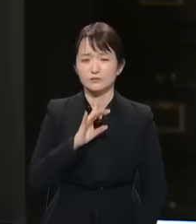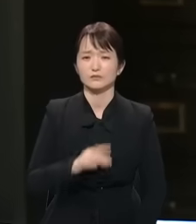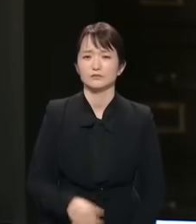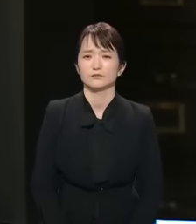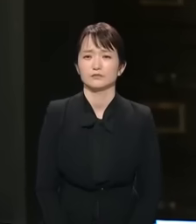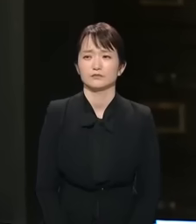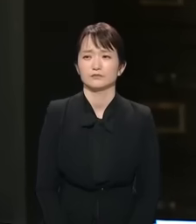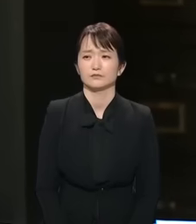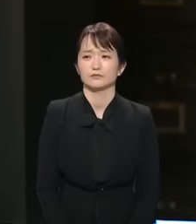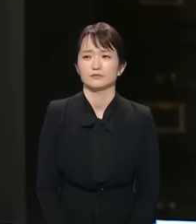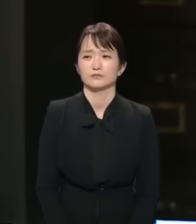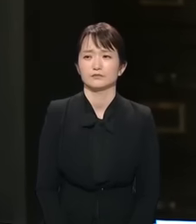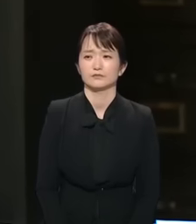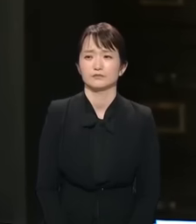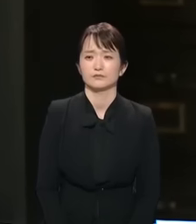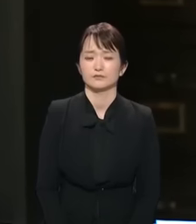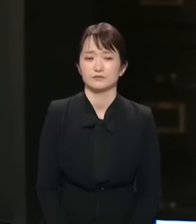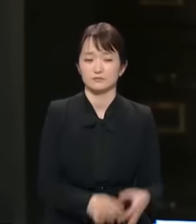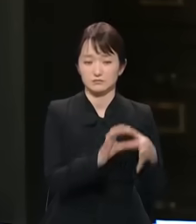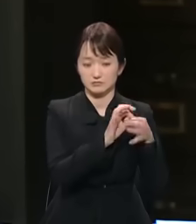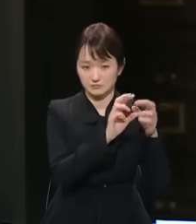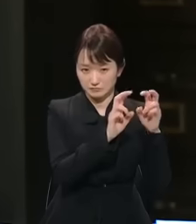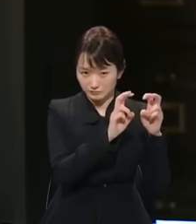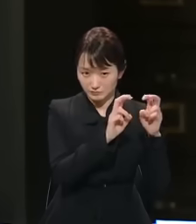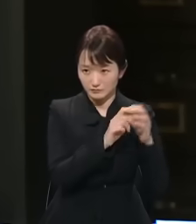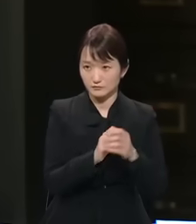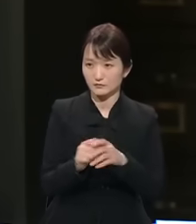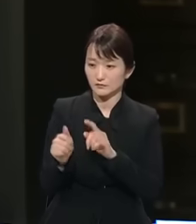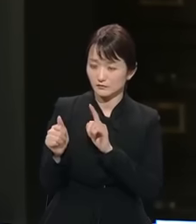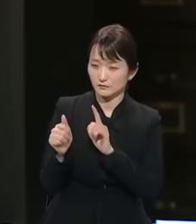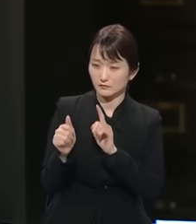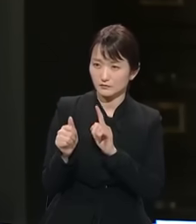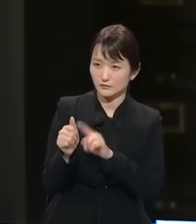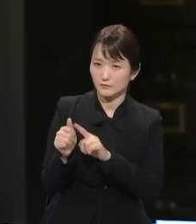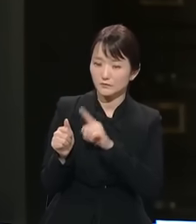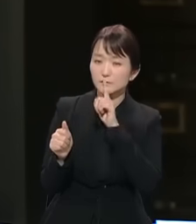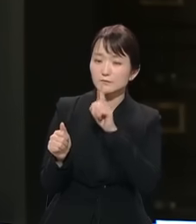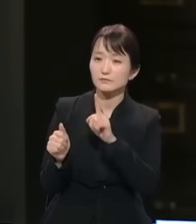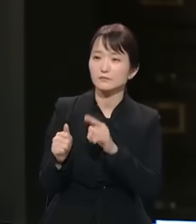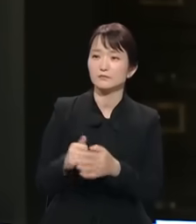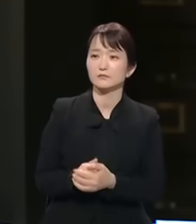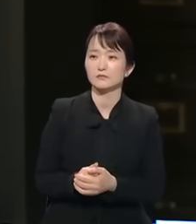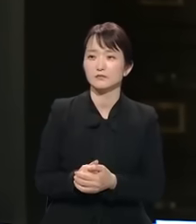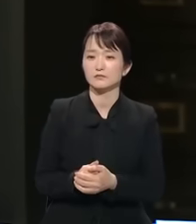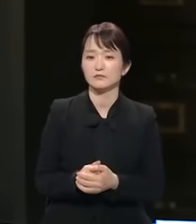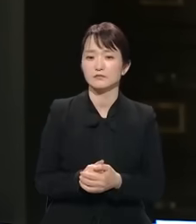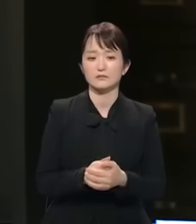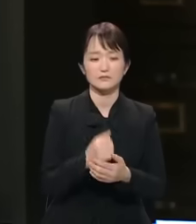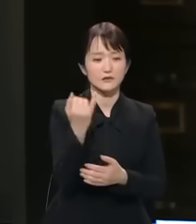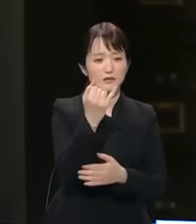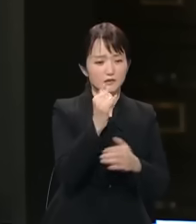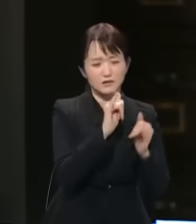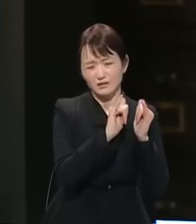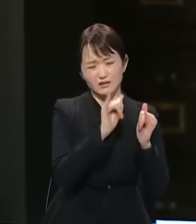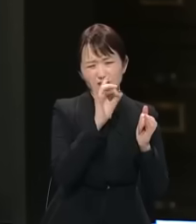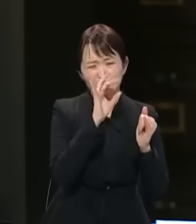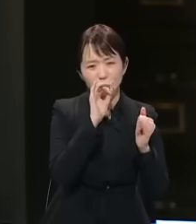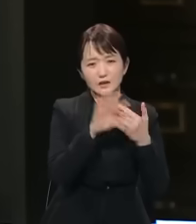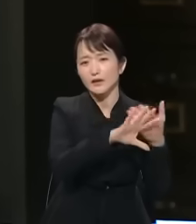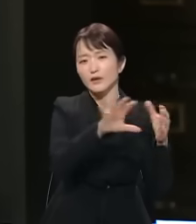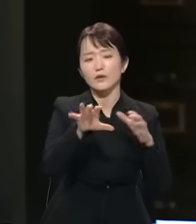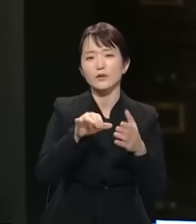그런데 그 소속사 측에서는 이분의 주장에 따르면 연락이 안 닿는다. 해외에